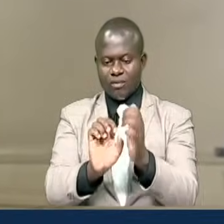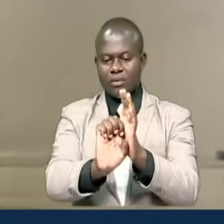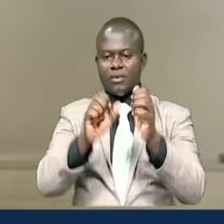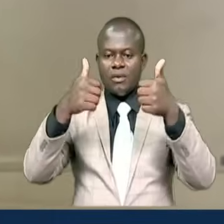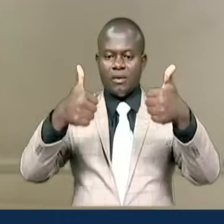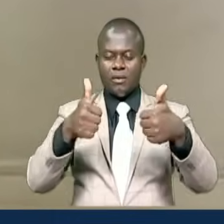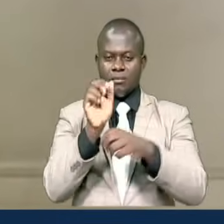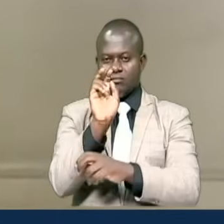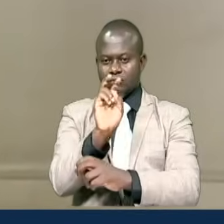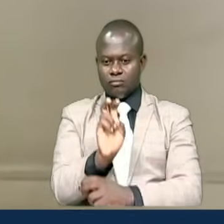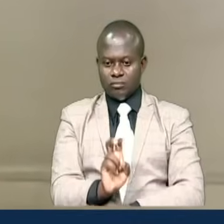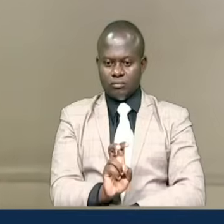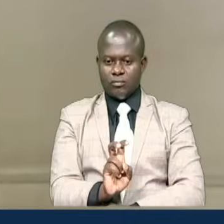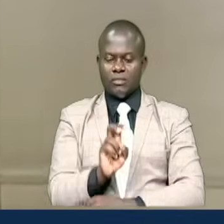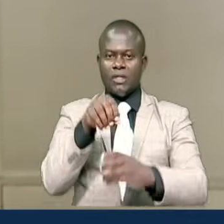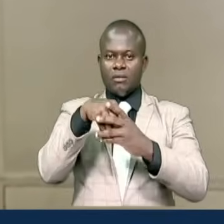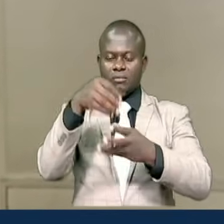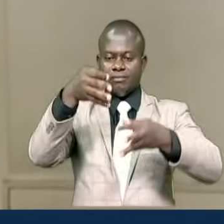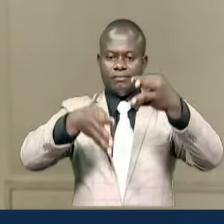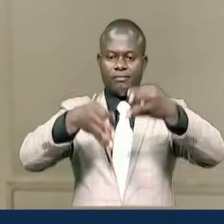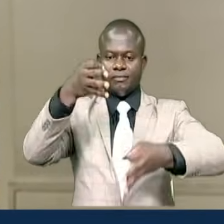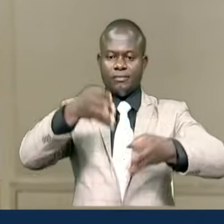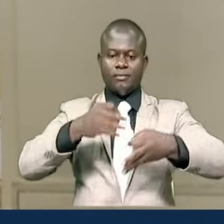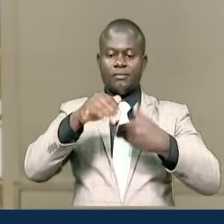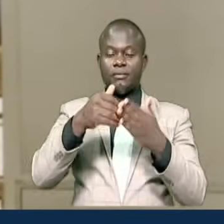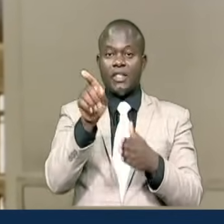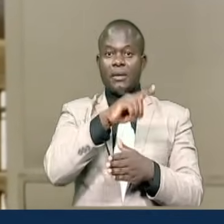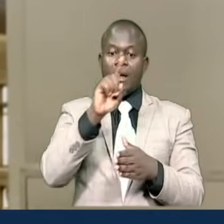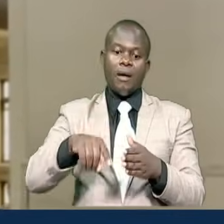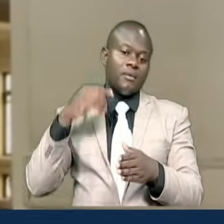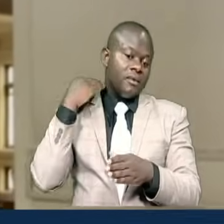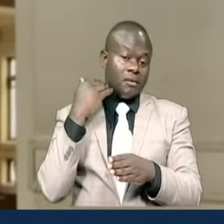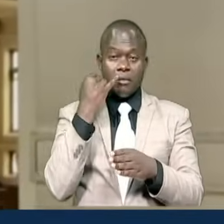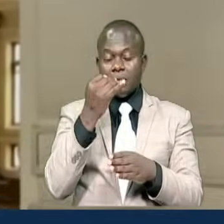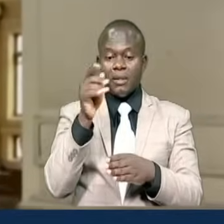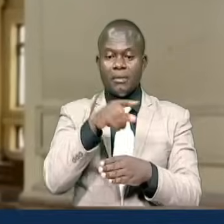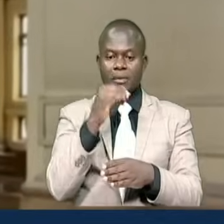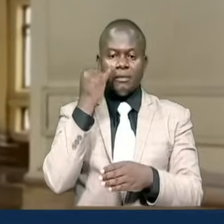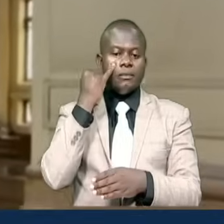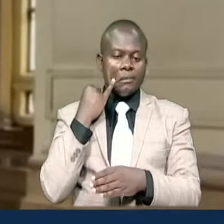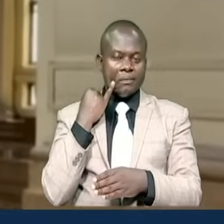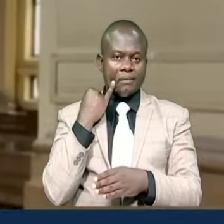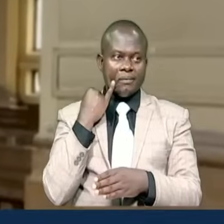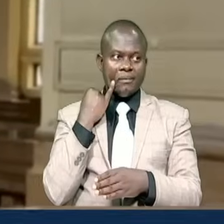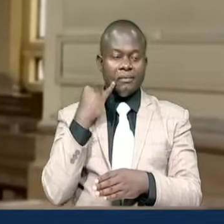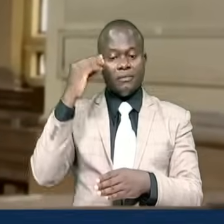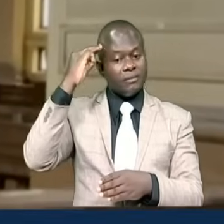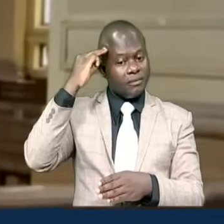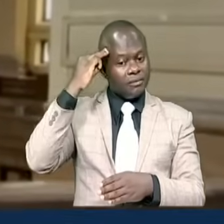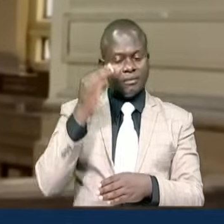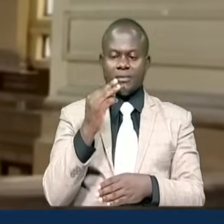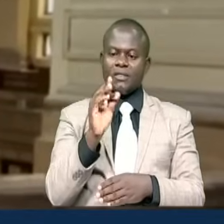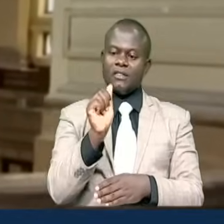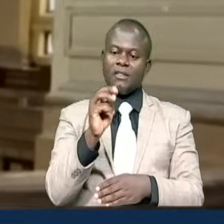no gushishoza mu guca urwo rubanza, nubwo ibyaha bya jenoside ari ibyaha bikomeye. Maître Flame unganira